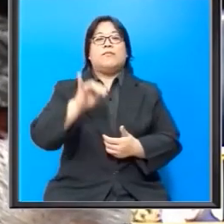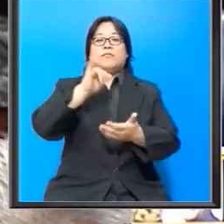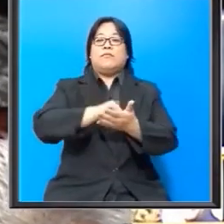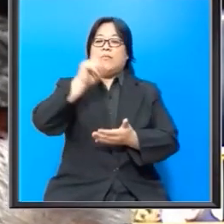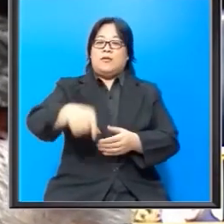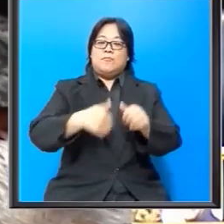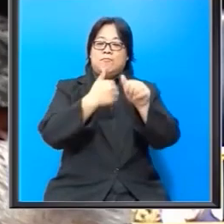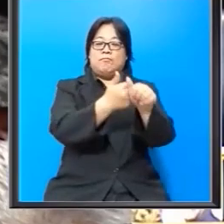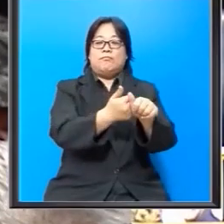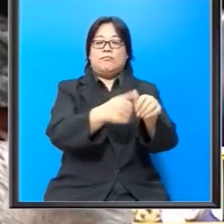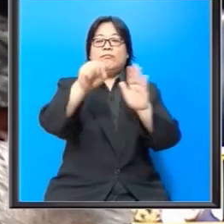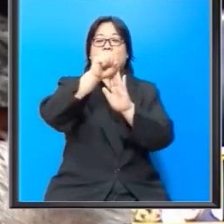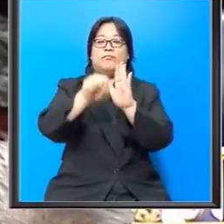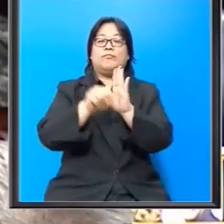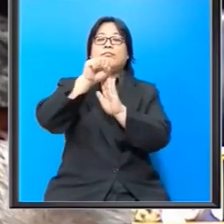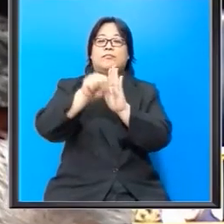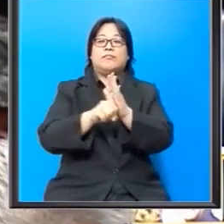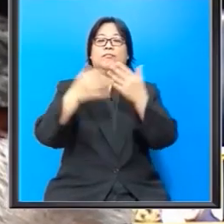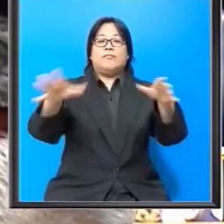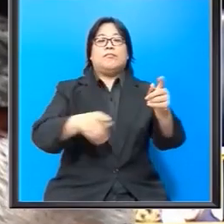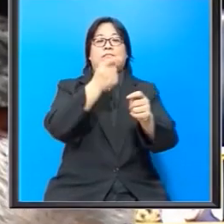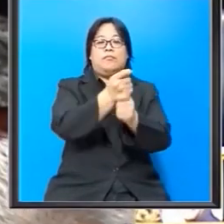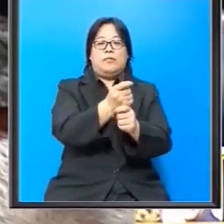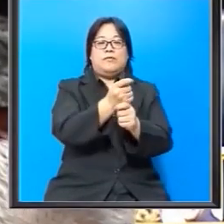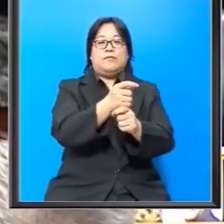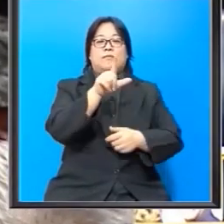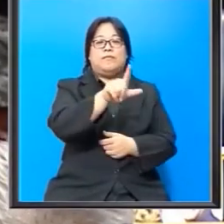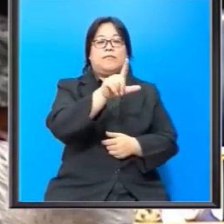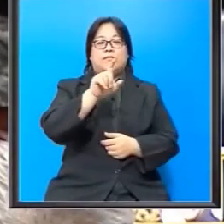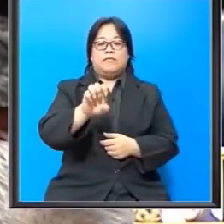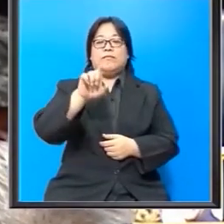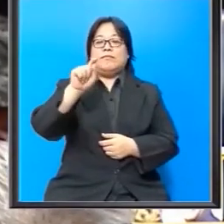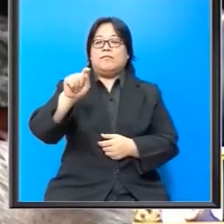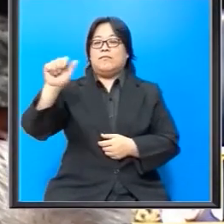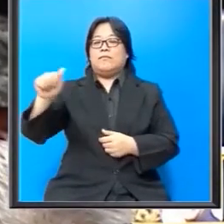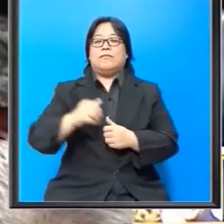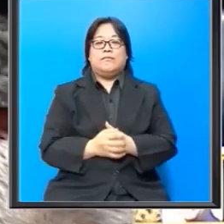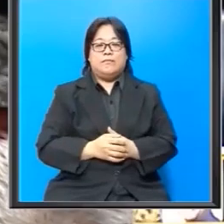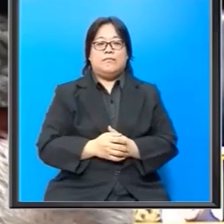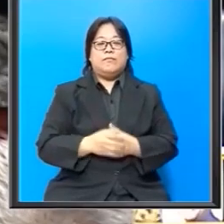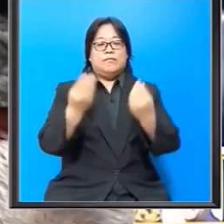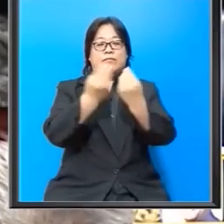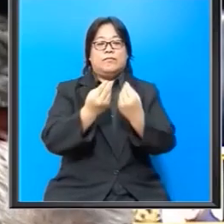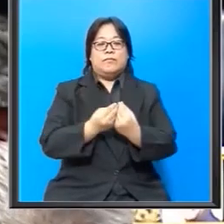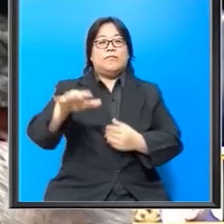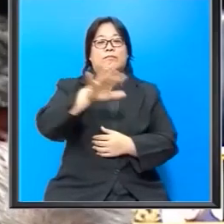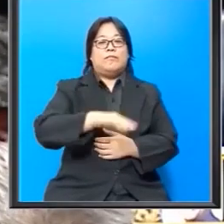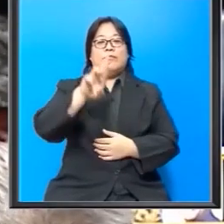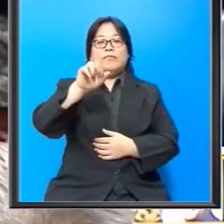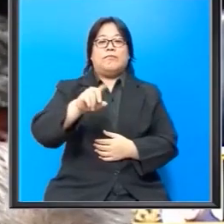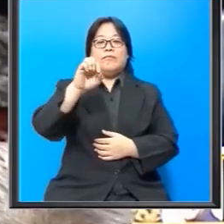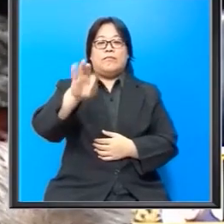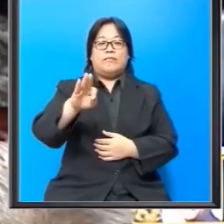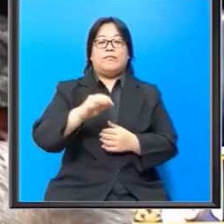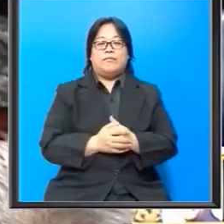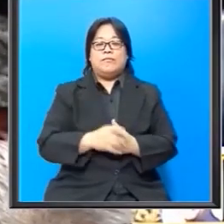hendaklah mematuhi syarat-syarat yang ditetapkan oleh LPT berkaitan kado graduate Ivan bahan